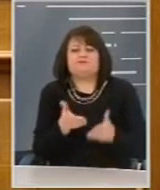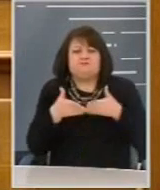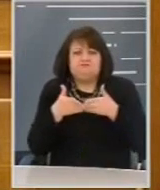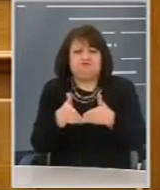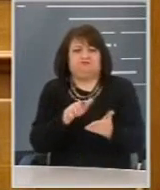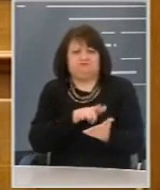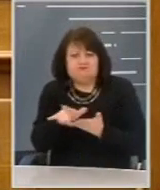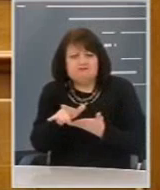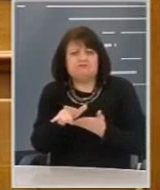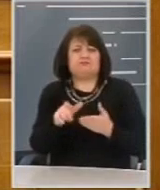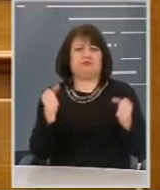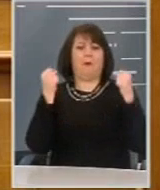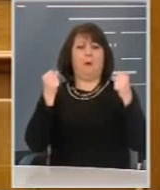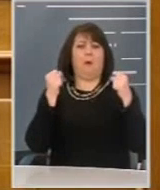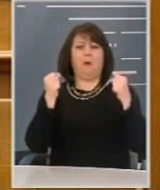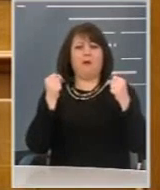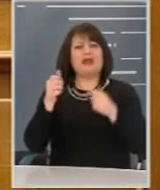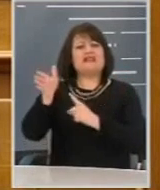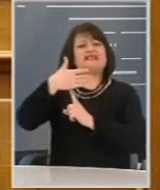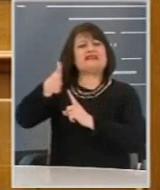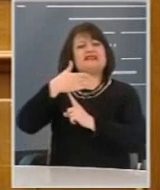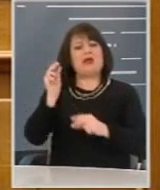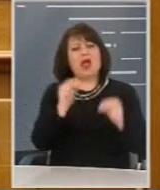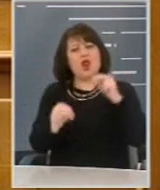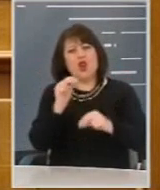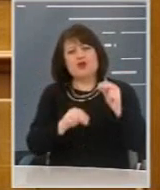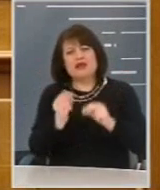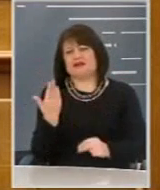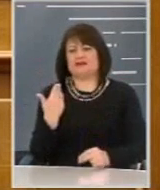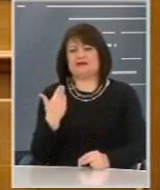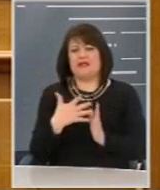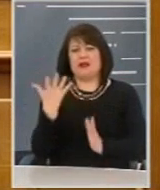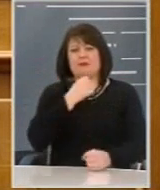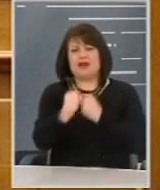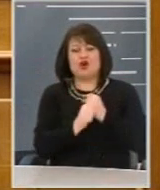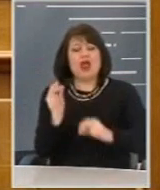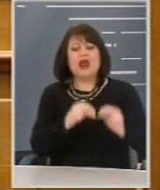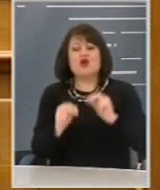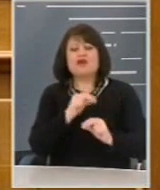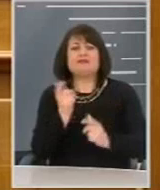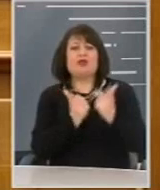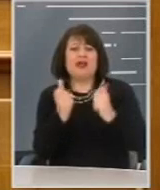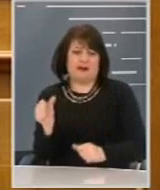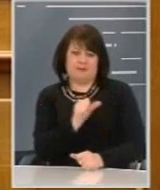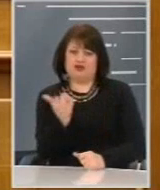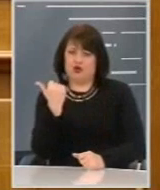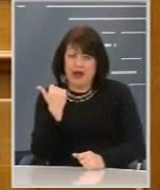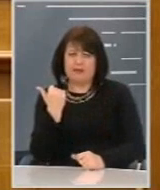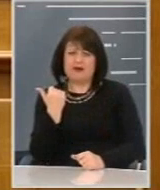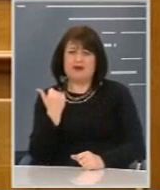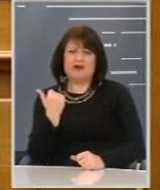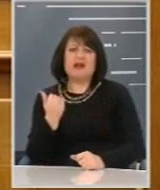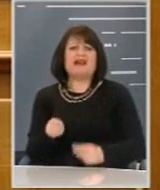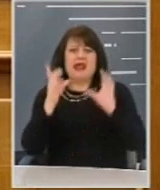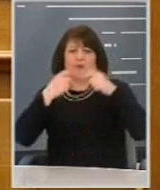βαπόρια, πανό και προεκλογικές σημαίες. Οι εκλογές της τελευταίας 15 ετίας γίναν με δανεικά και αγύριστα και συντηρήθηκαν